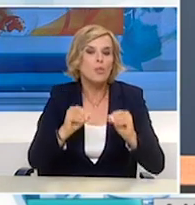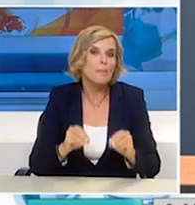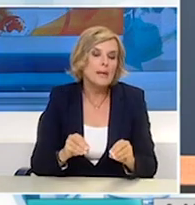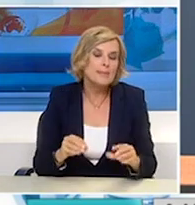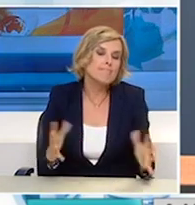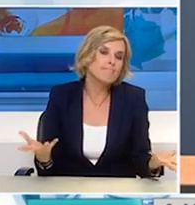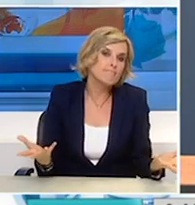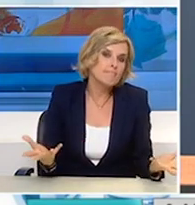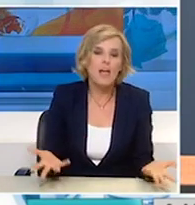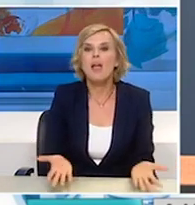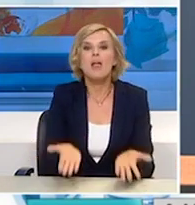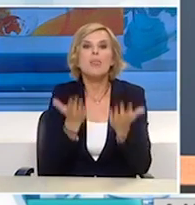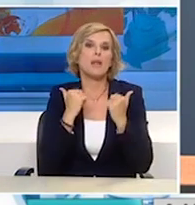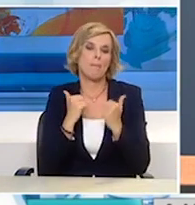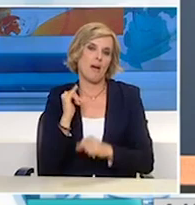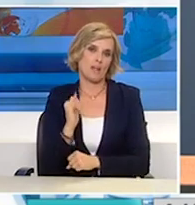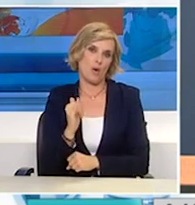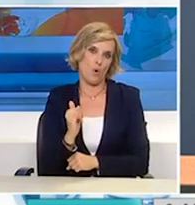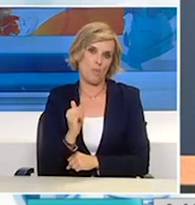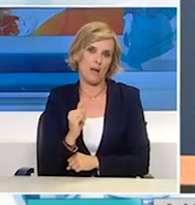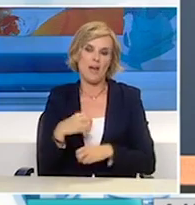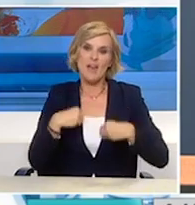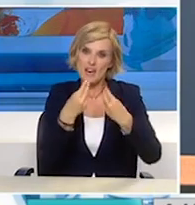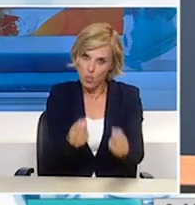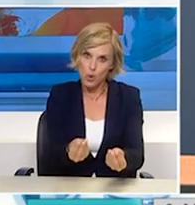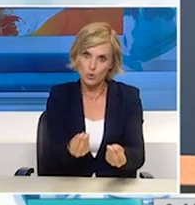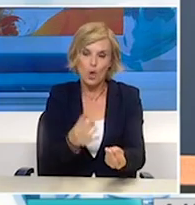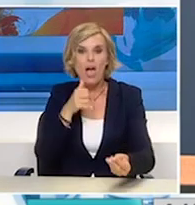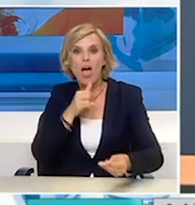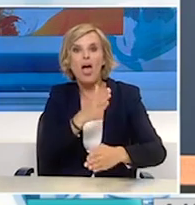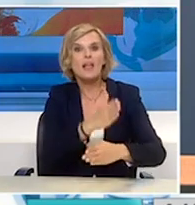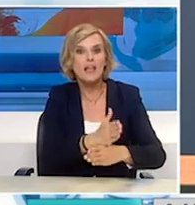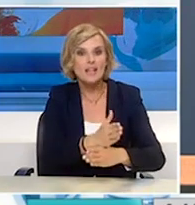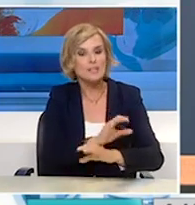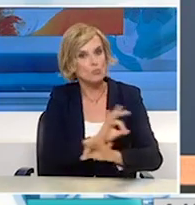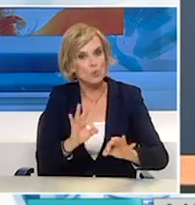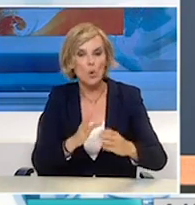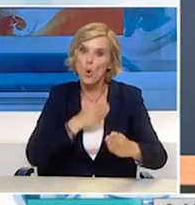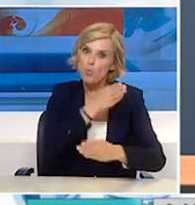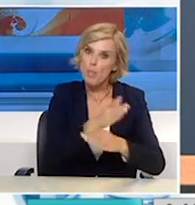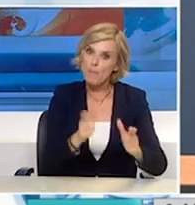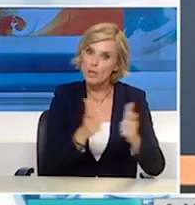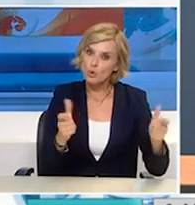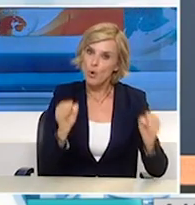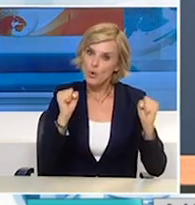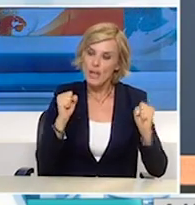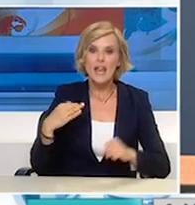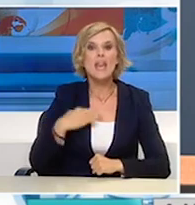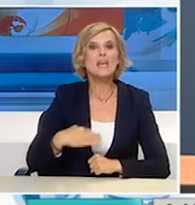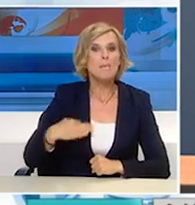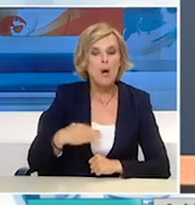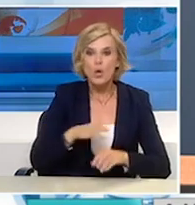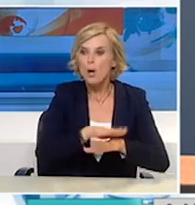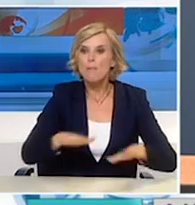Φαίνεται πως δεν υπάρχει ούτε και είναι απαραίτητη μια εγγύηση 100% για την επιστροφή των παιδιών στις τάξεις. Για τα νηπιαγωγεία και τους παιδικούς